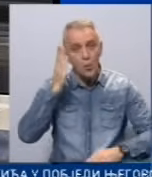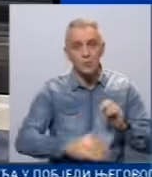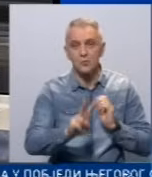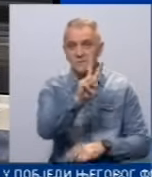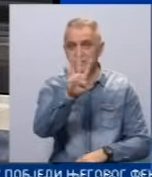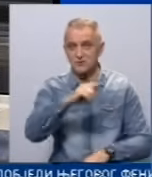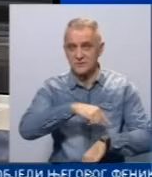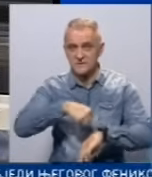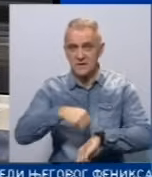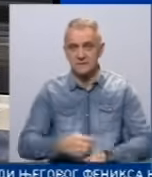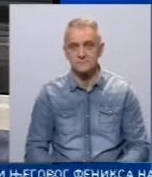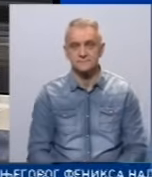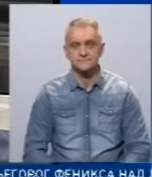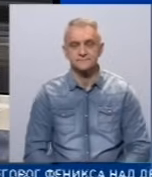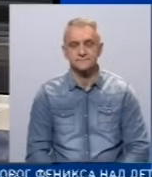od 24 sata.